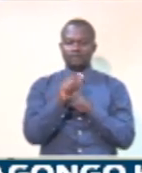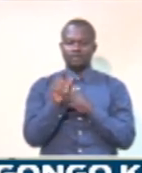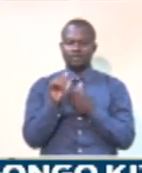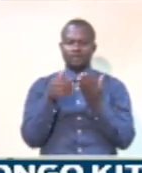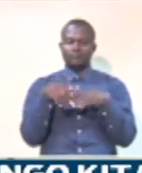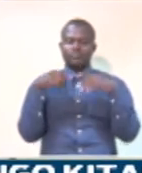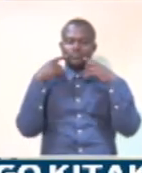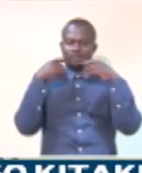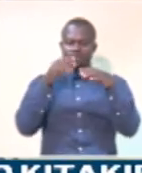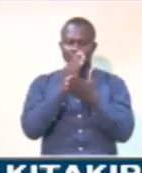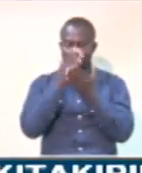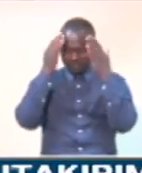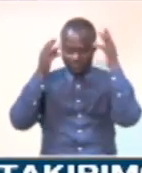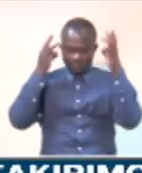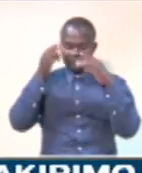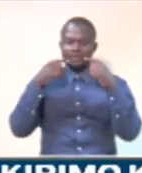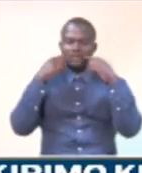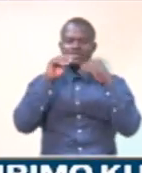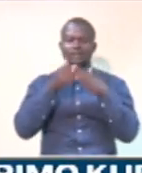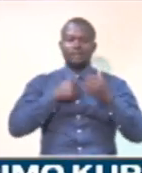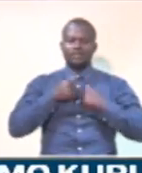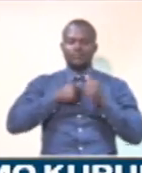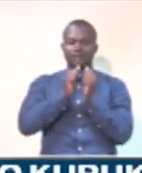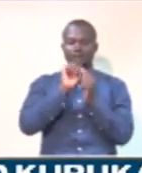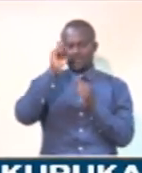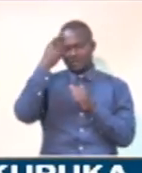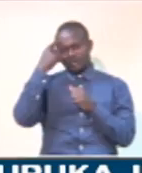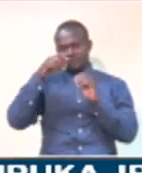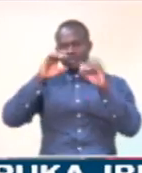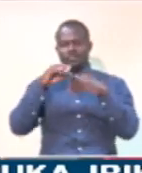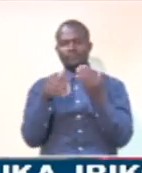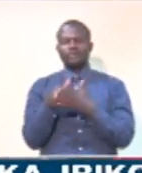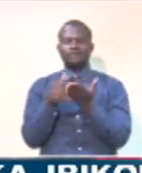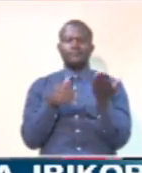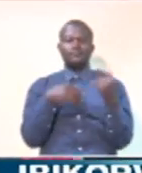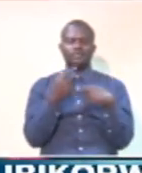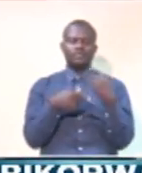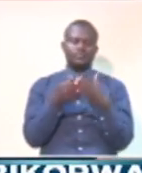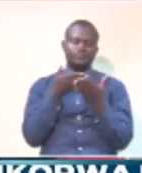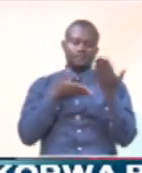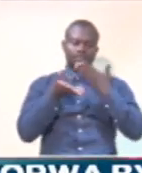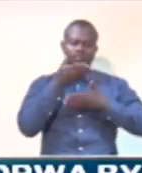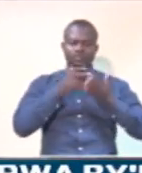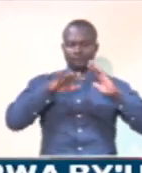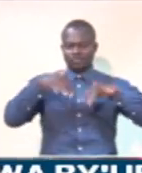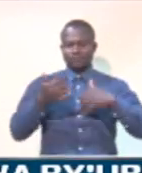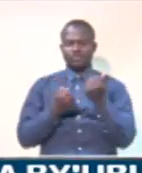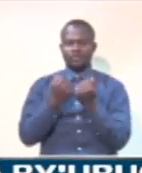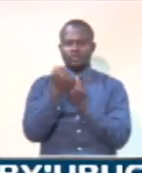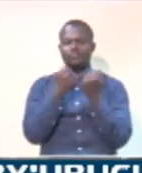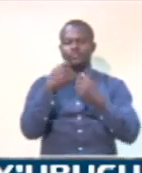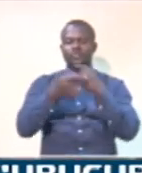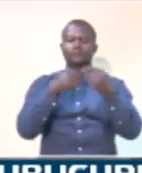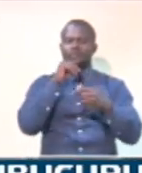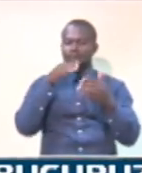Vianney yabamaze impungenge, avuga ko u Rwanda na Repubulika Iharanira Demokarasi ya Congo bikomeje kuganira uko ubwo buhahirane